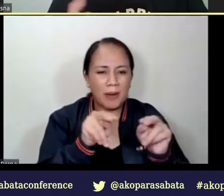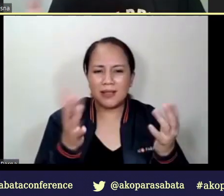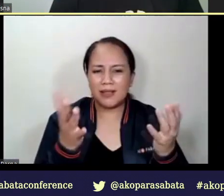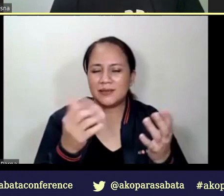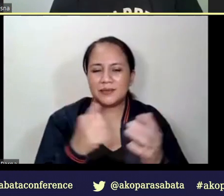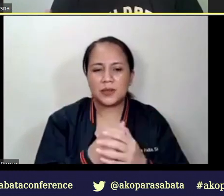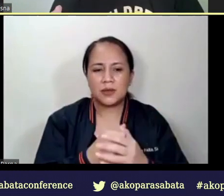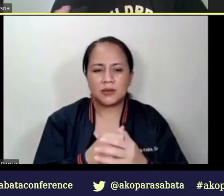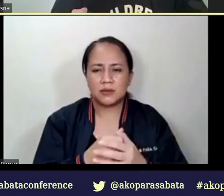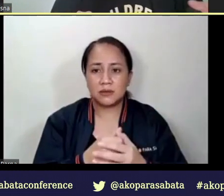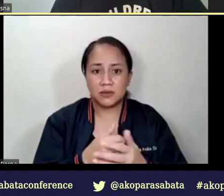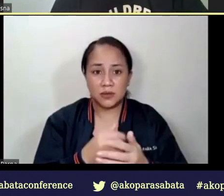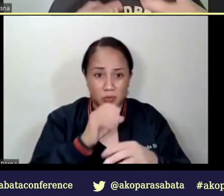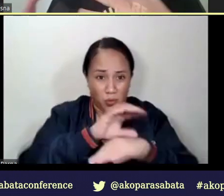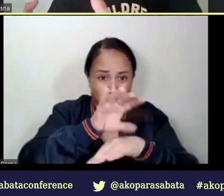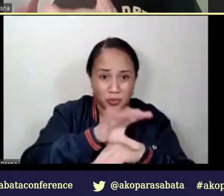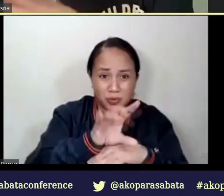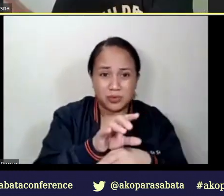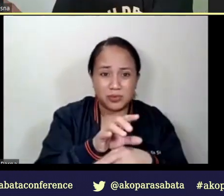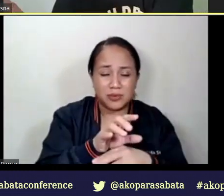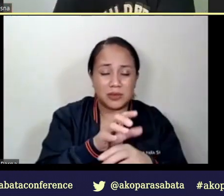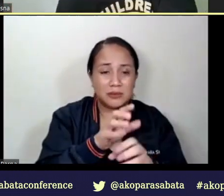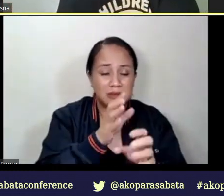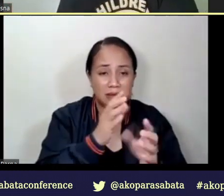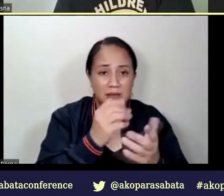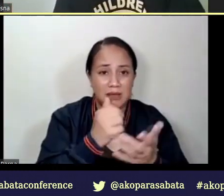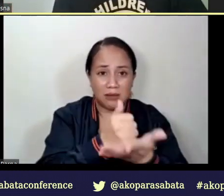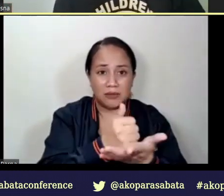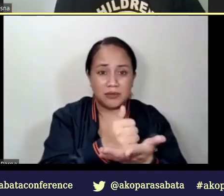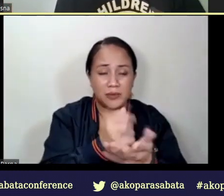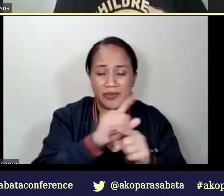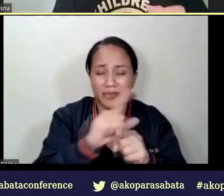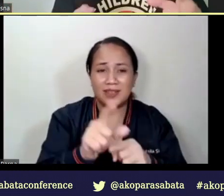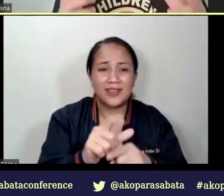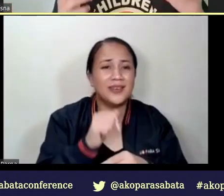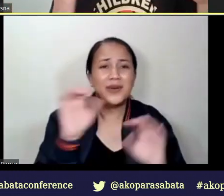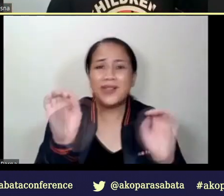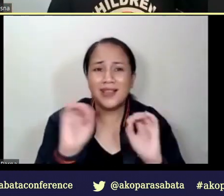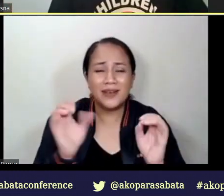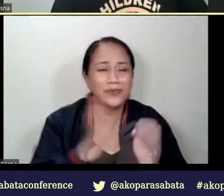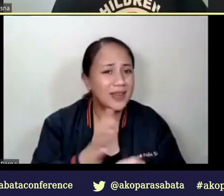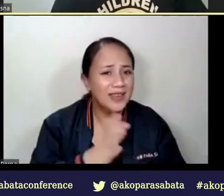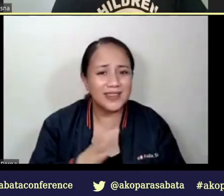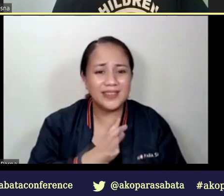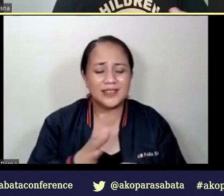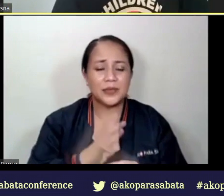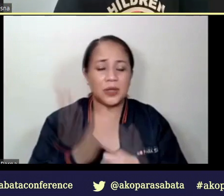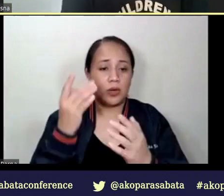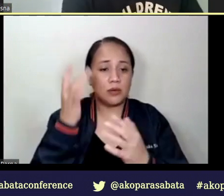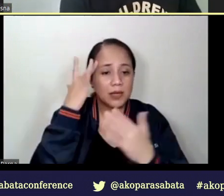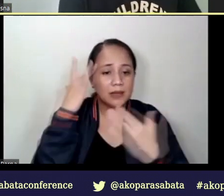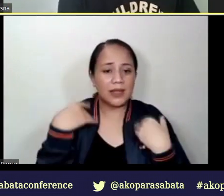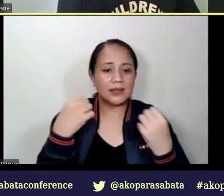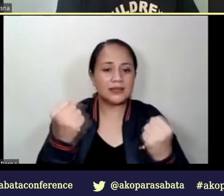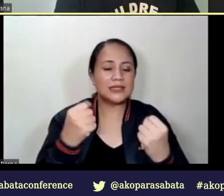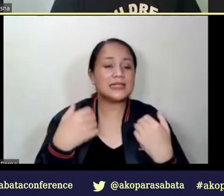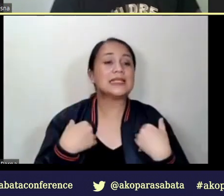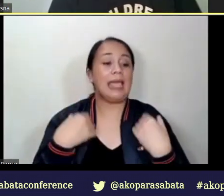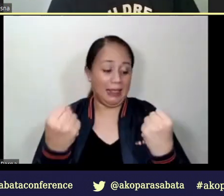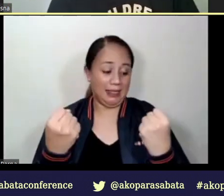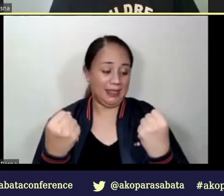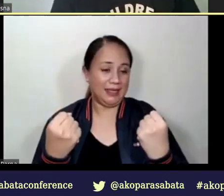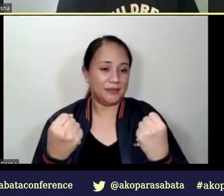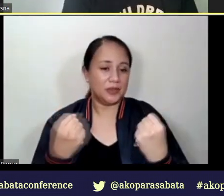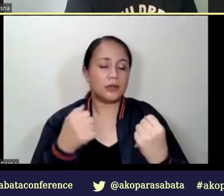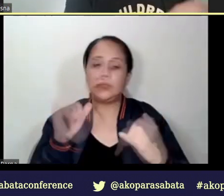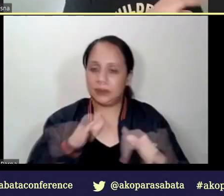walang masama doon sa pag-seek ng help doon sa professionals dahil ang mental health is also health. So maganda na alagaan